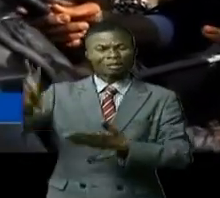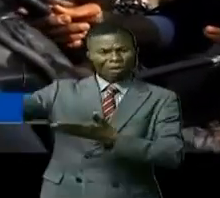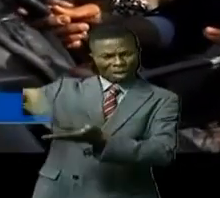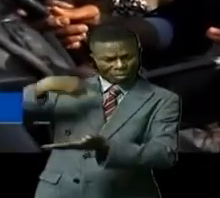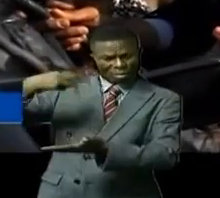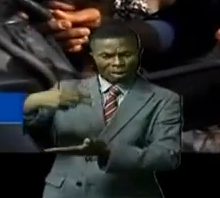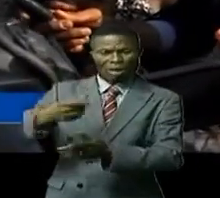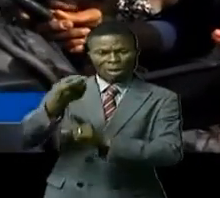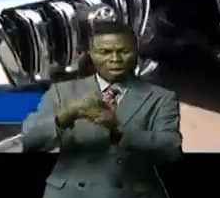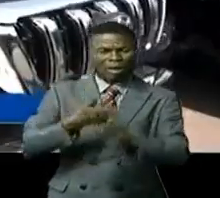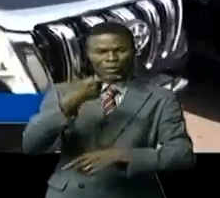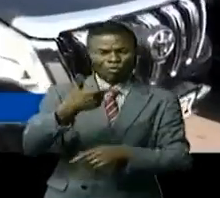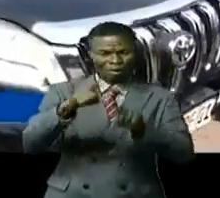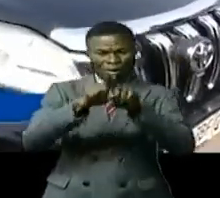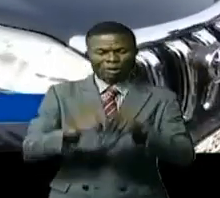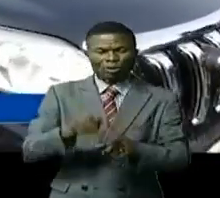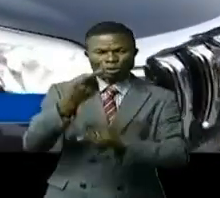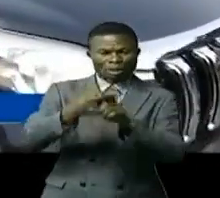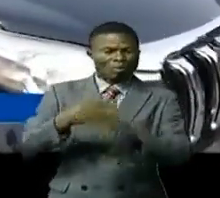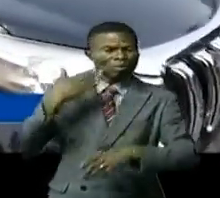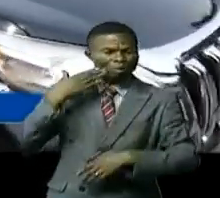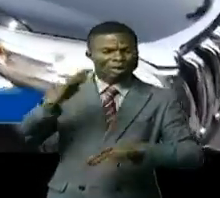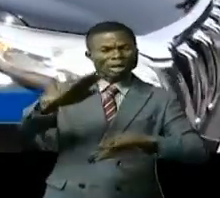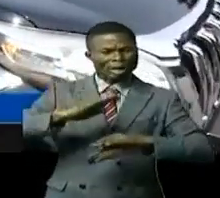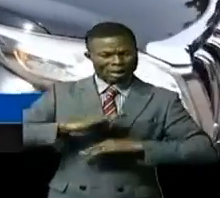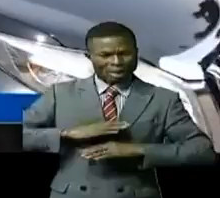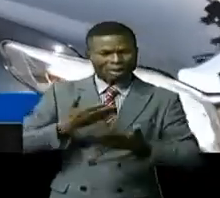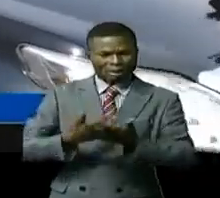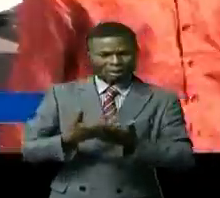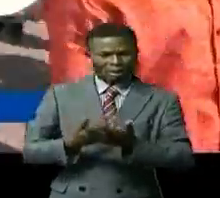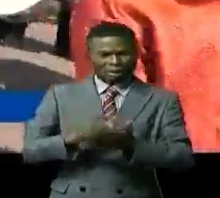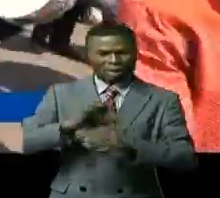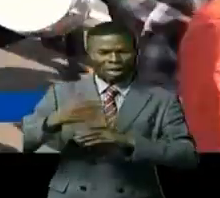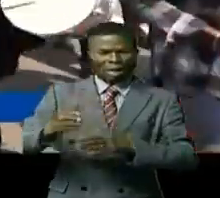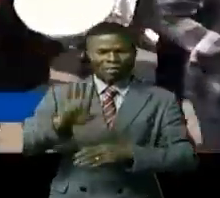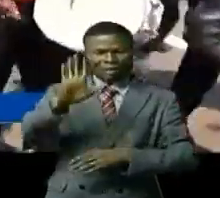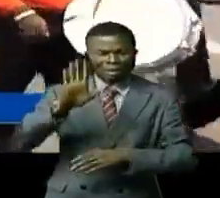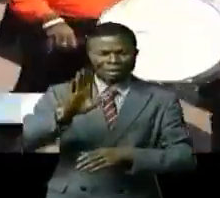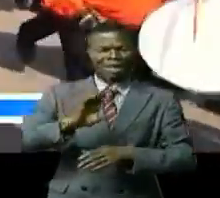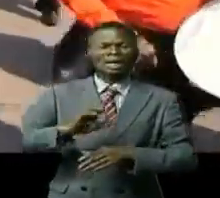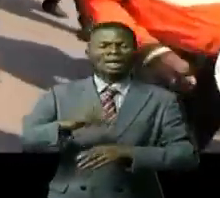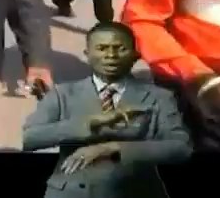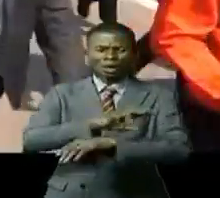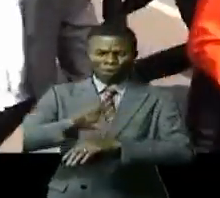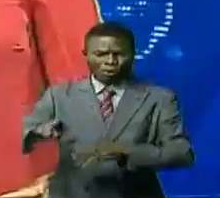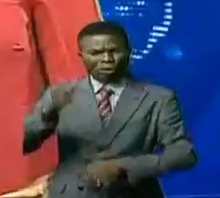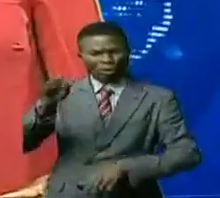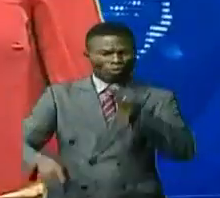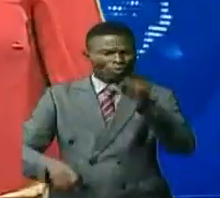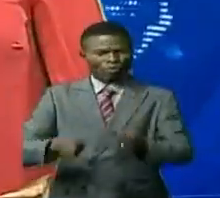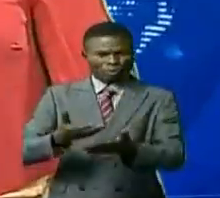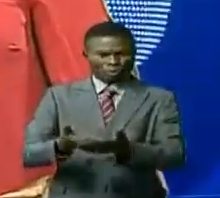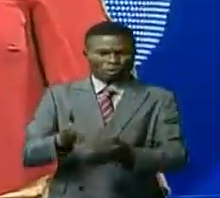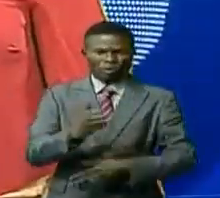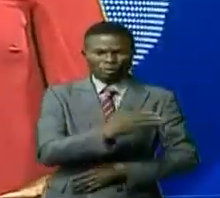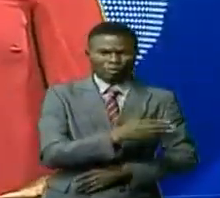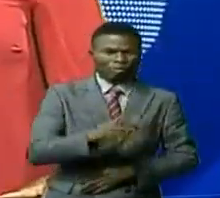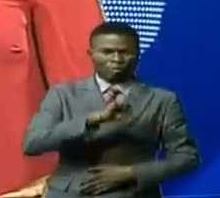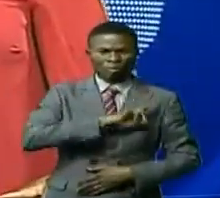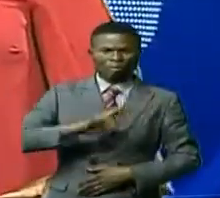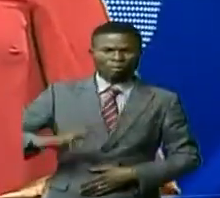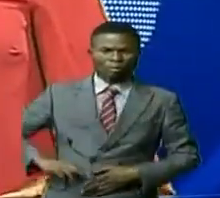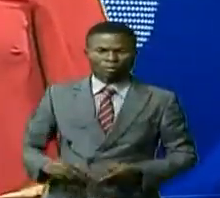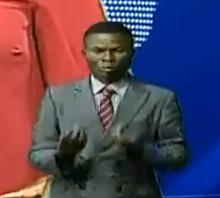mois de février et le mois de mars. Une satisfaction obtenue après 5 heures de sit-in devant le ministère des Finances. La